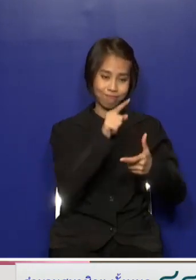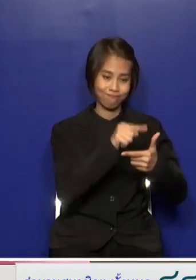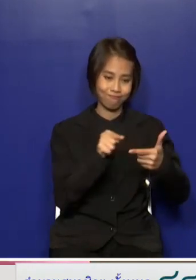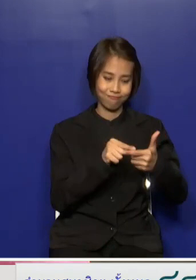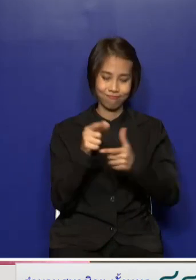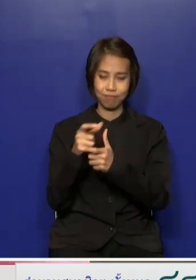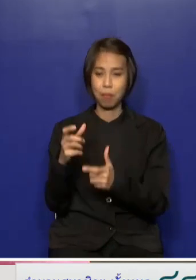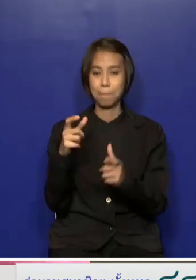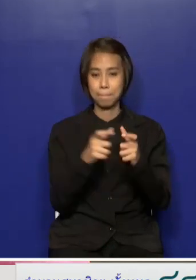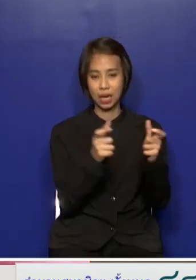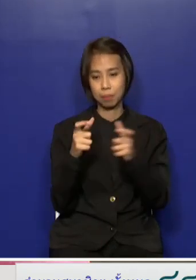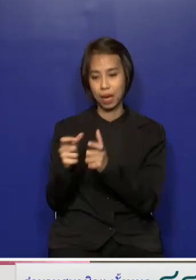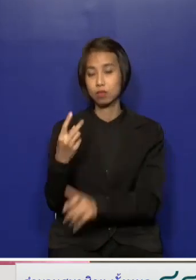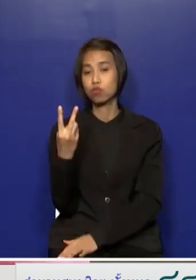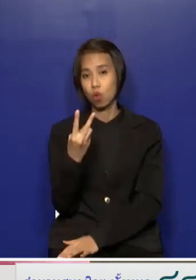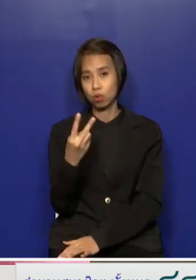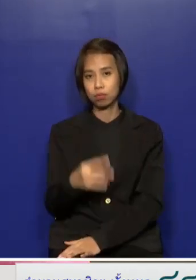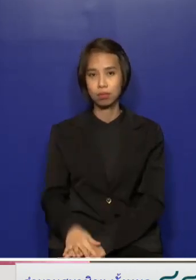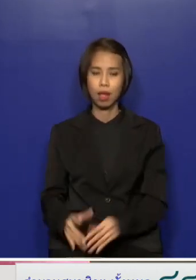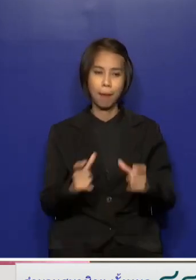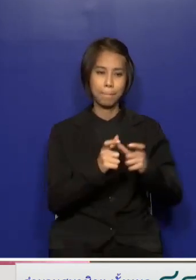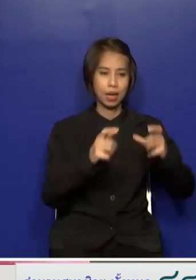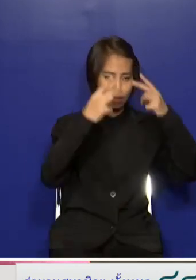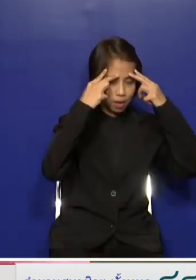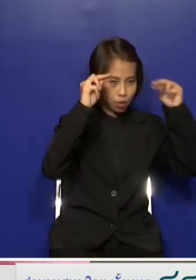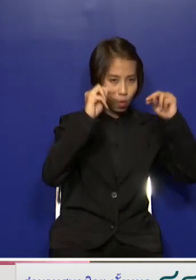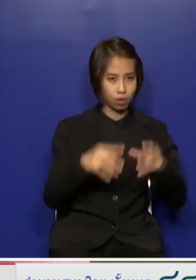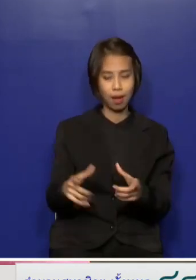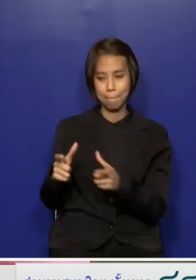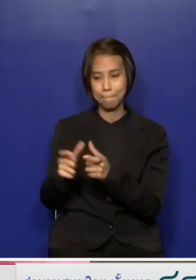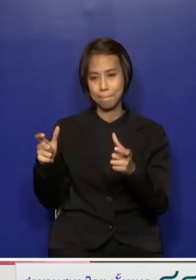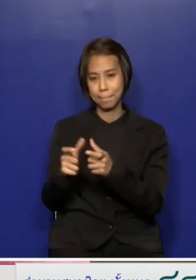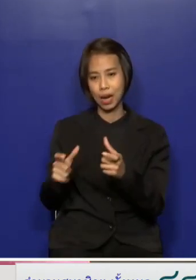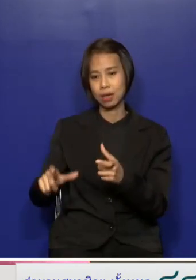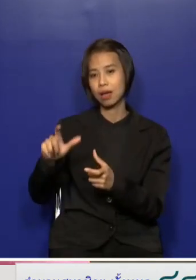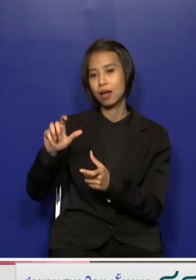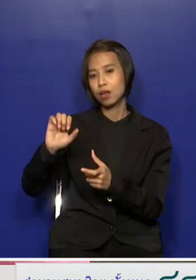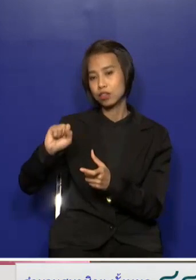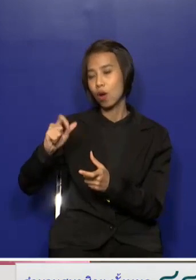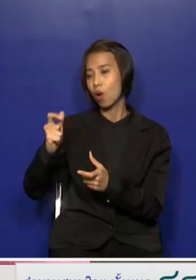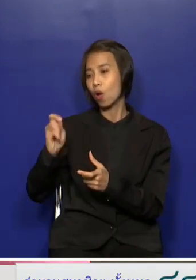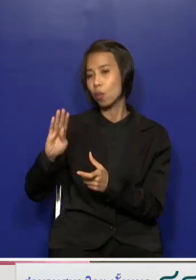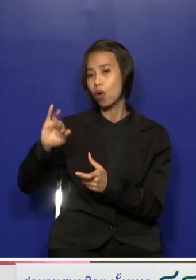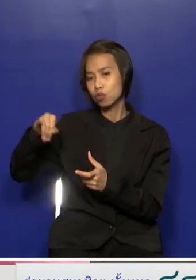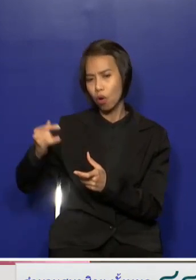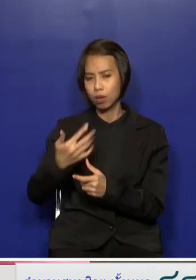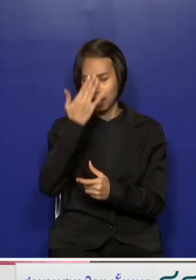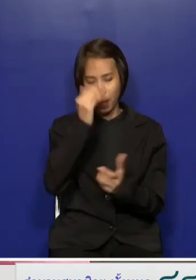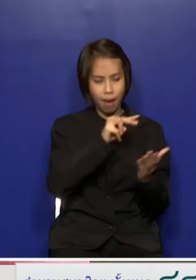าอ่านพร้อมกันเลยครับบัตรนายกกับบัตรสมาชิกสภาจังหวัดเสียงตีกันมั่วเลย